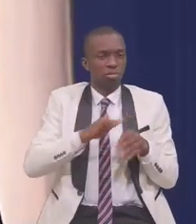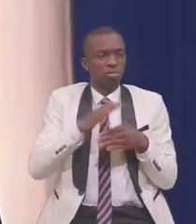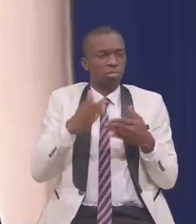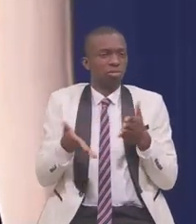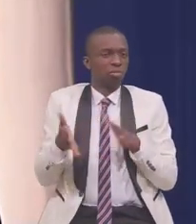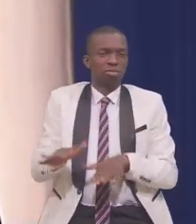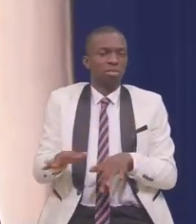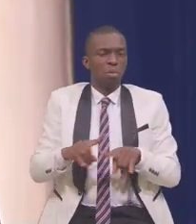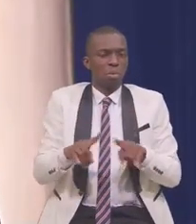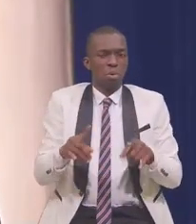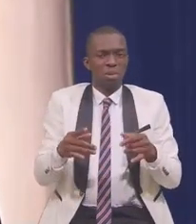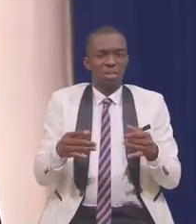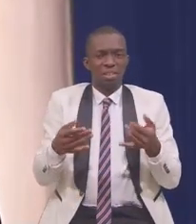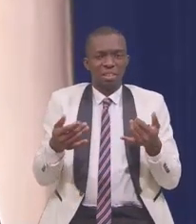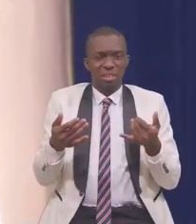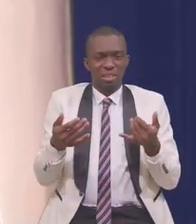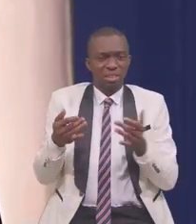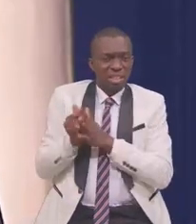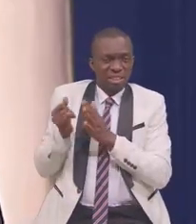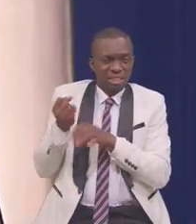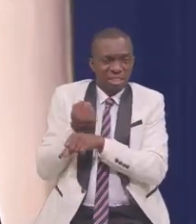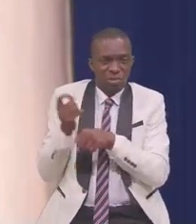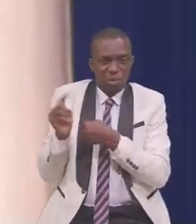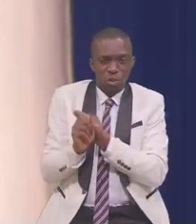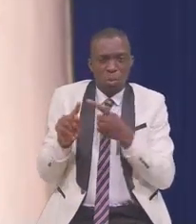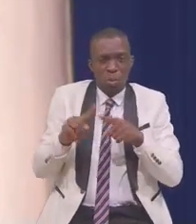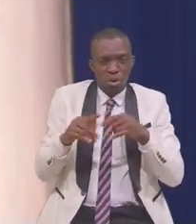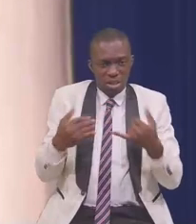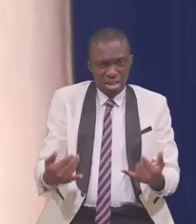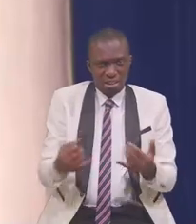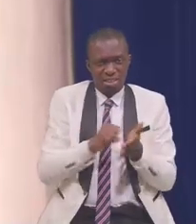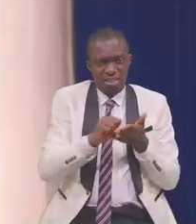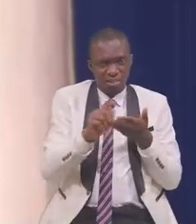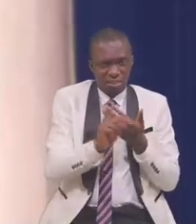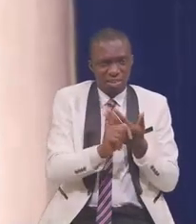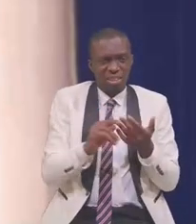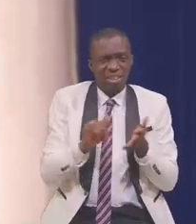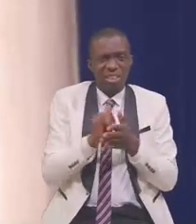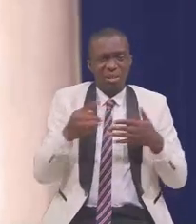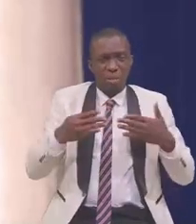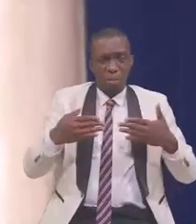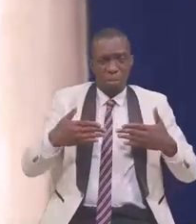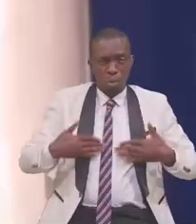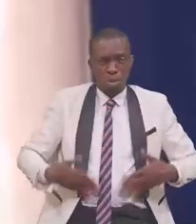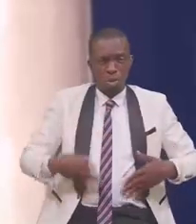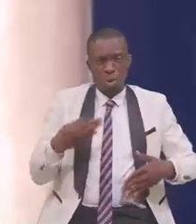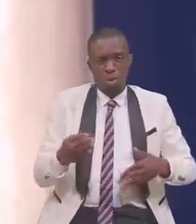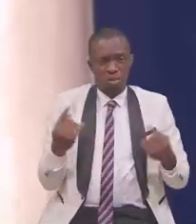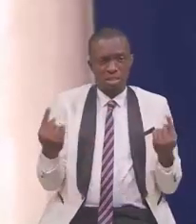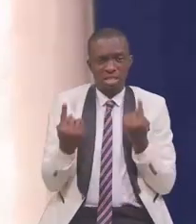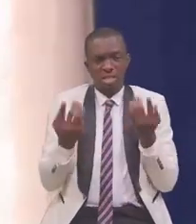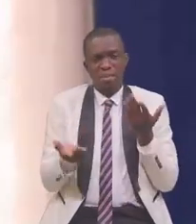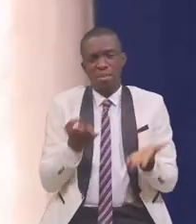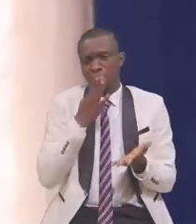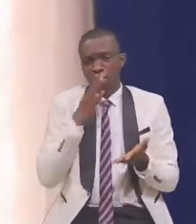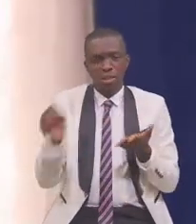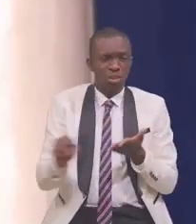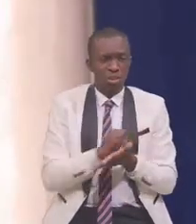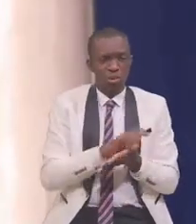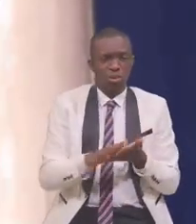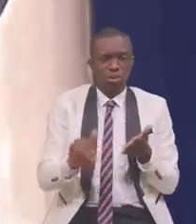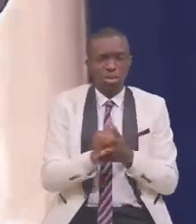que le corps du péché fût détruit, pour que nous ne soyons plus esclaves du péché. Numéro